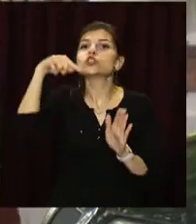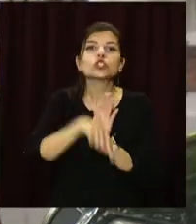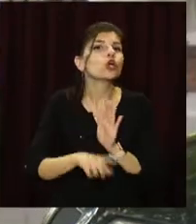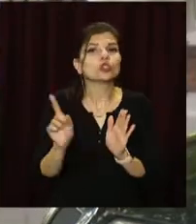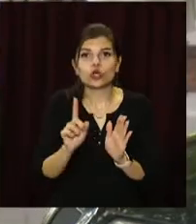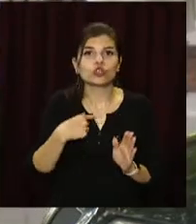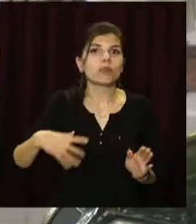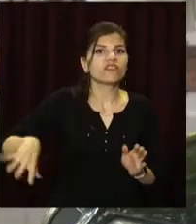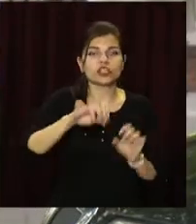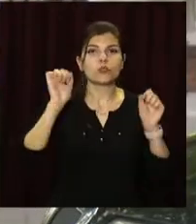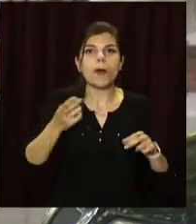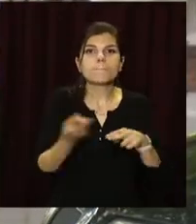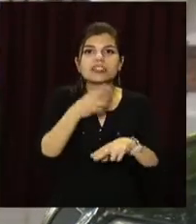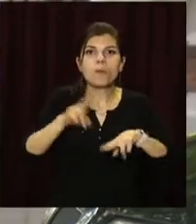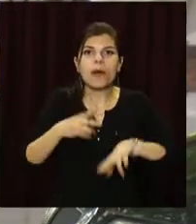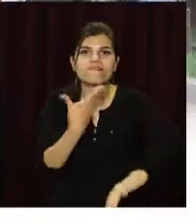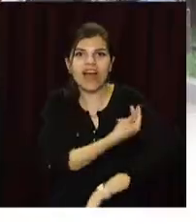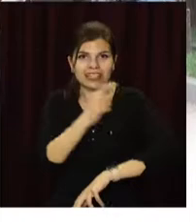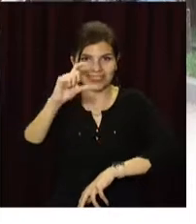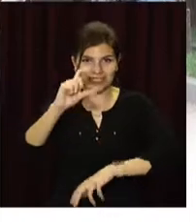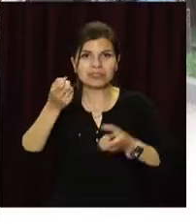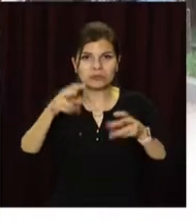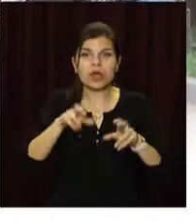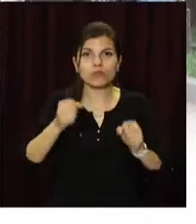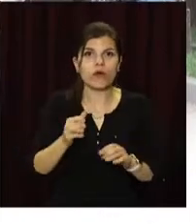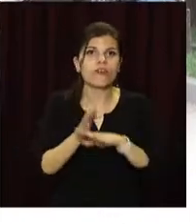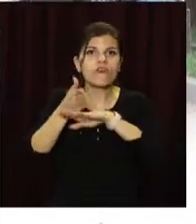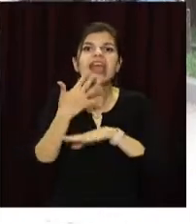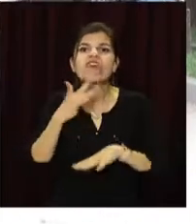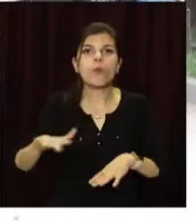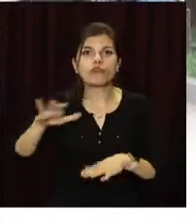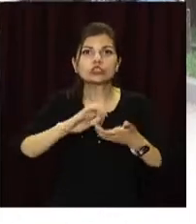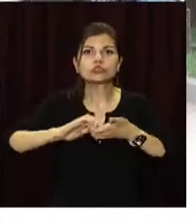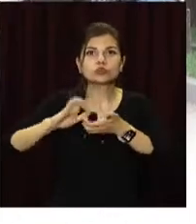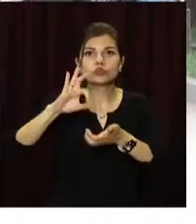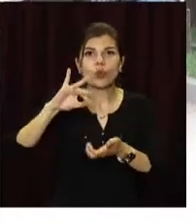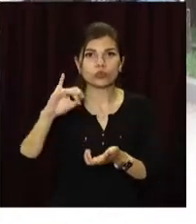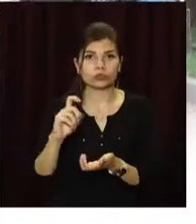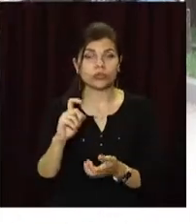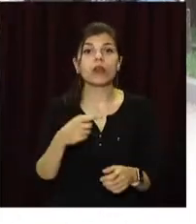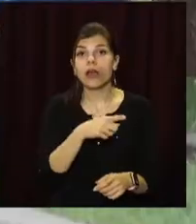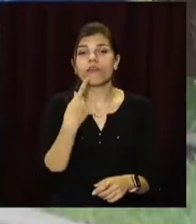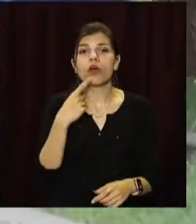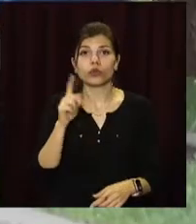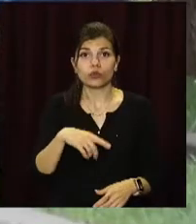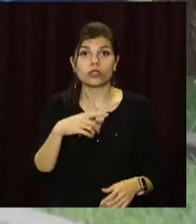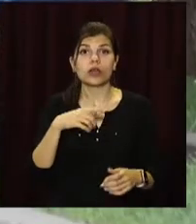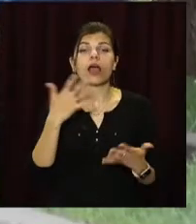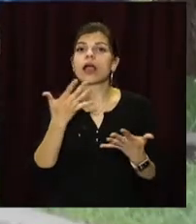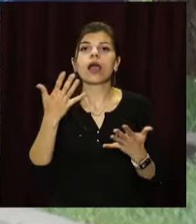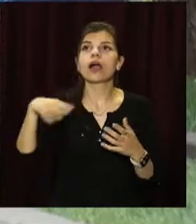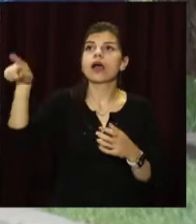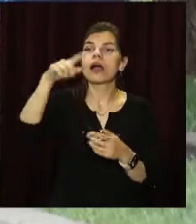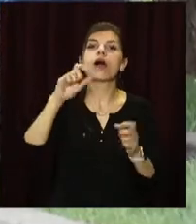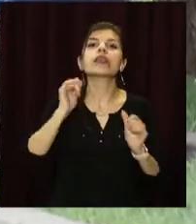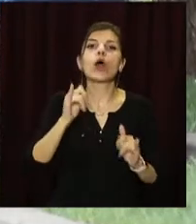всі зможемо без паспортів вакцинації в'їжджати до Європейського Союзу. Також у рішенні зафіксують перелік країн, які